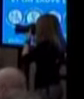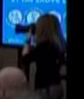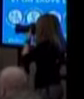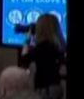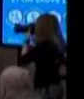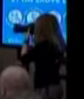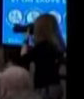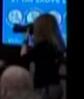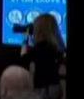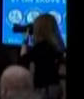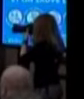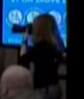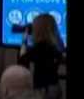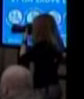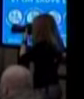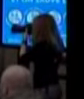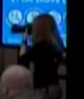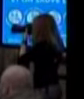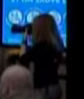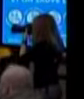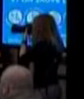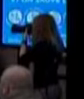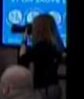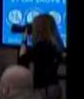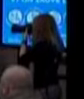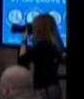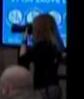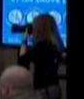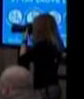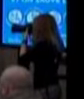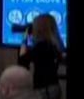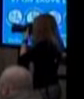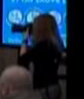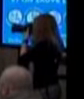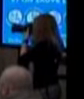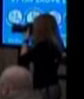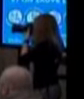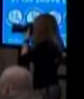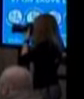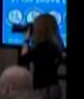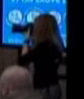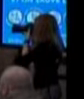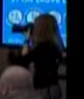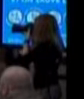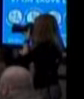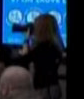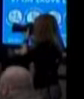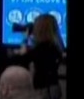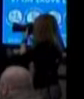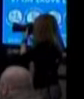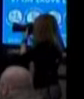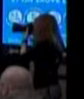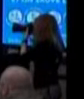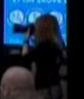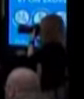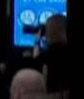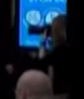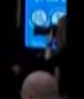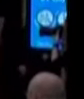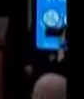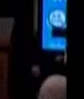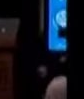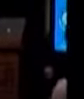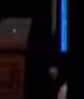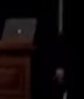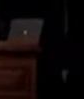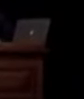parler à une infirmière de Lanaudière qui attend chez elle à Saint-Lin l'appel. Elle est prête à y aller, mais personne ne l'appelle. Alors, ça,